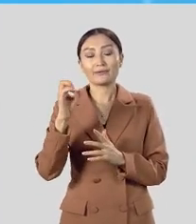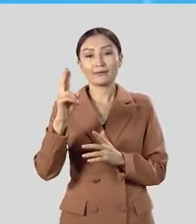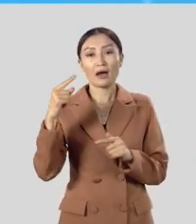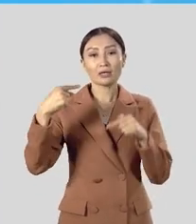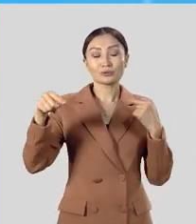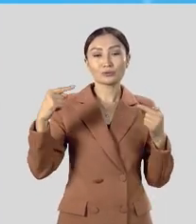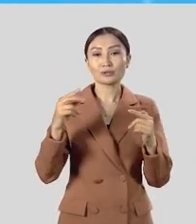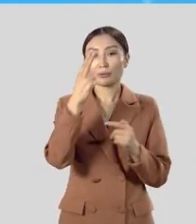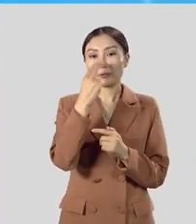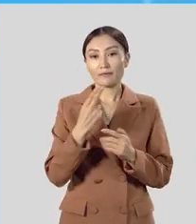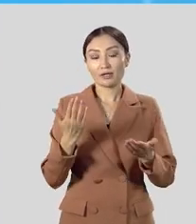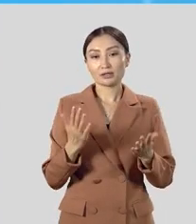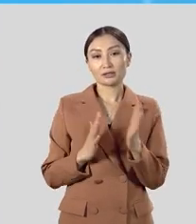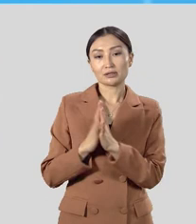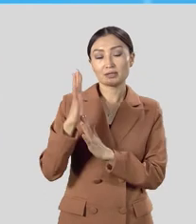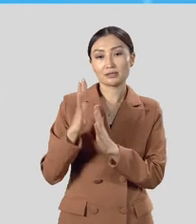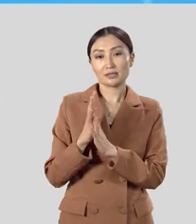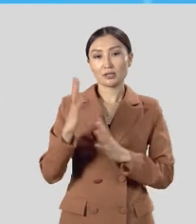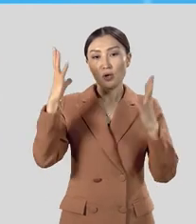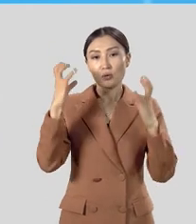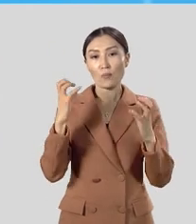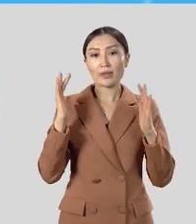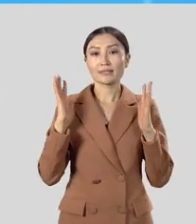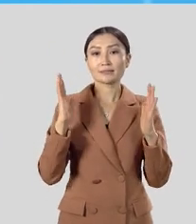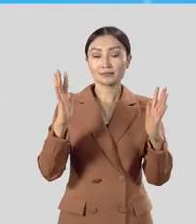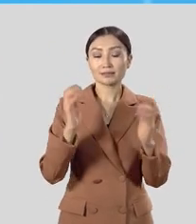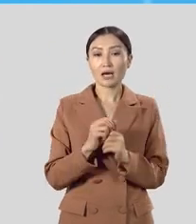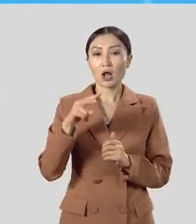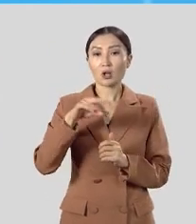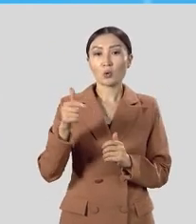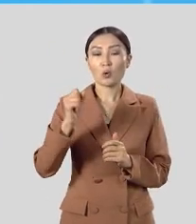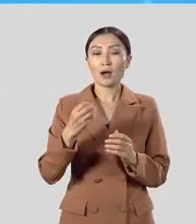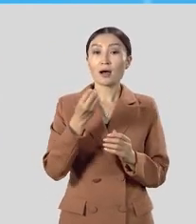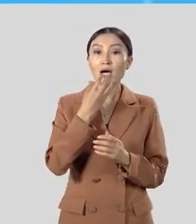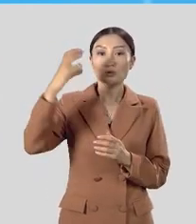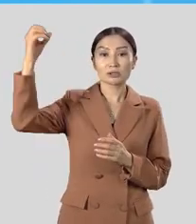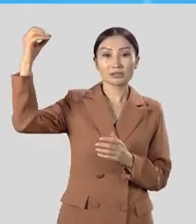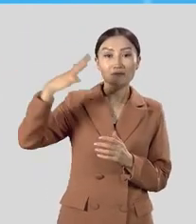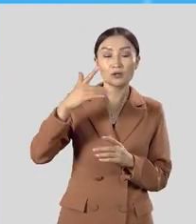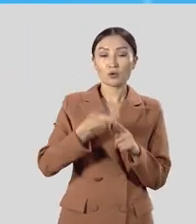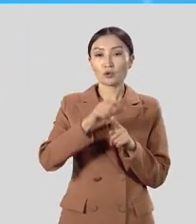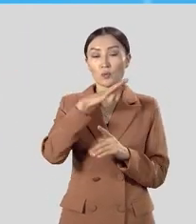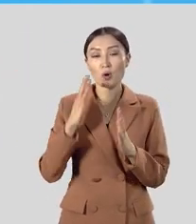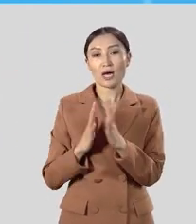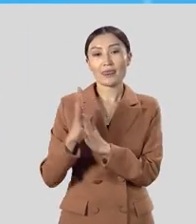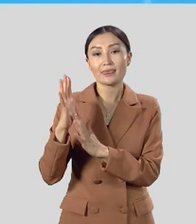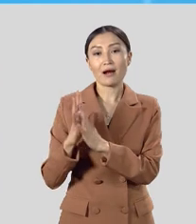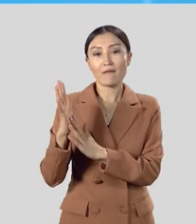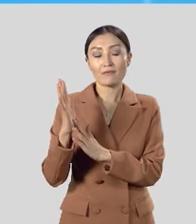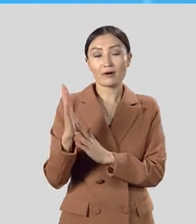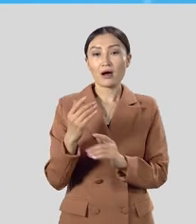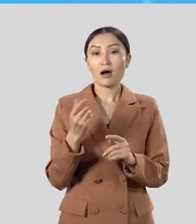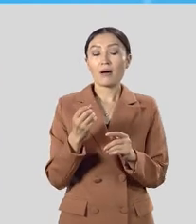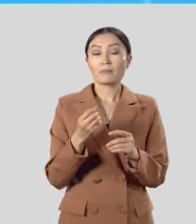растения, приспособленные к жизни в затемненной среде. На лугу хорошая освещенность и очень много трав, приспособленных